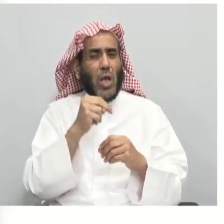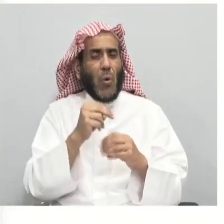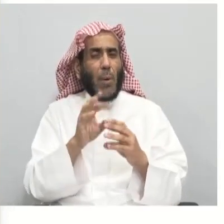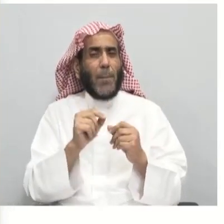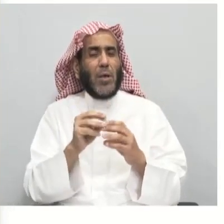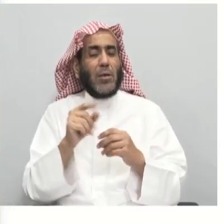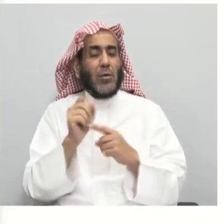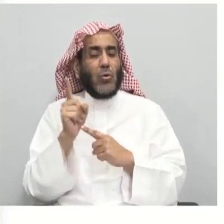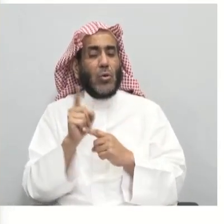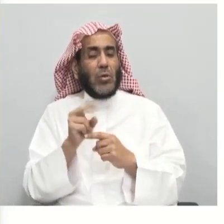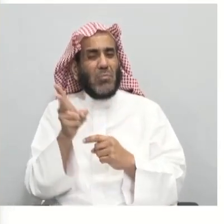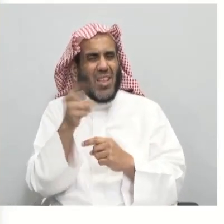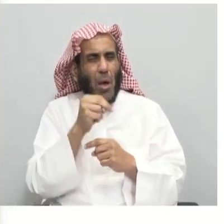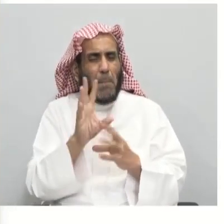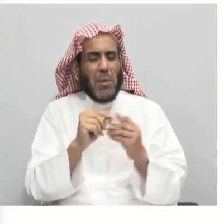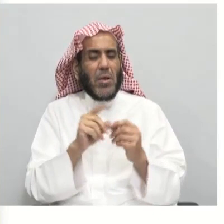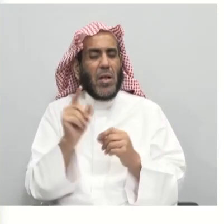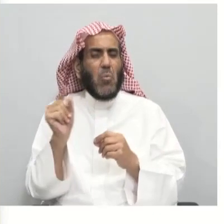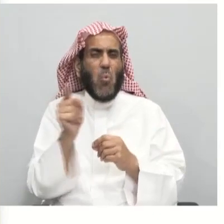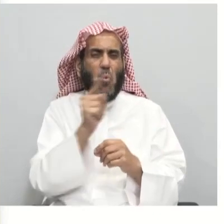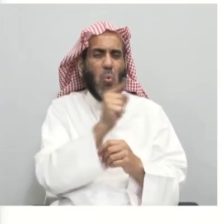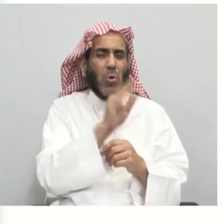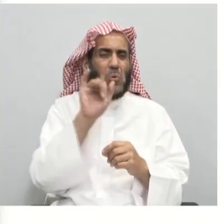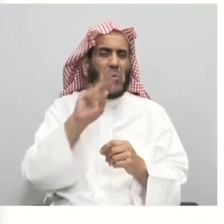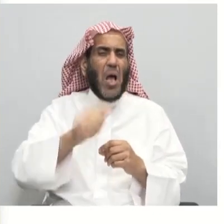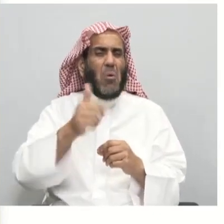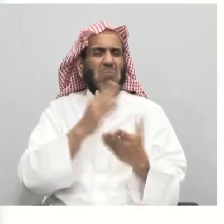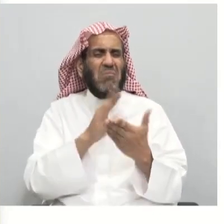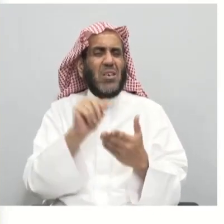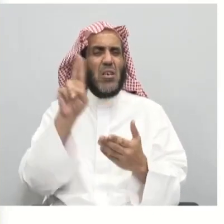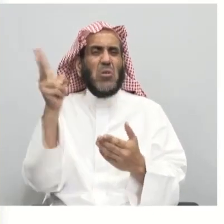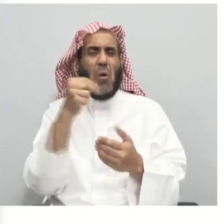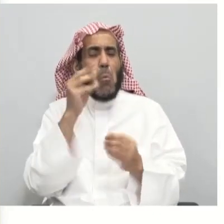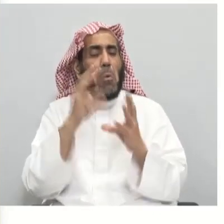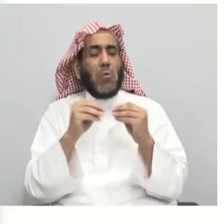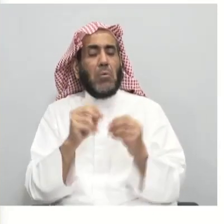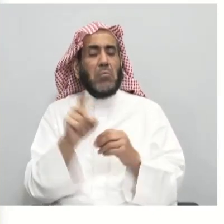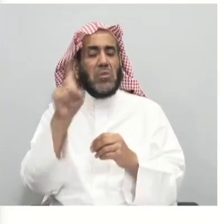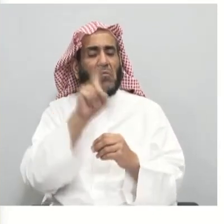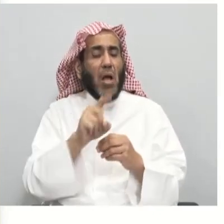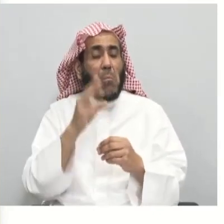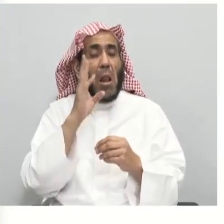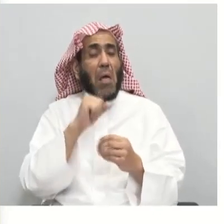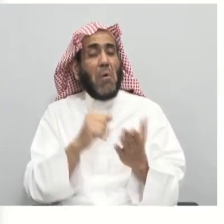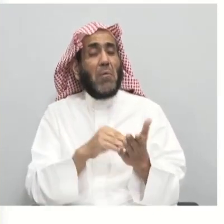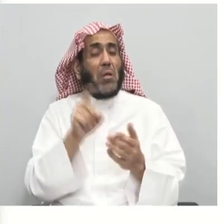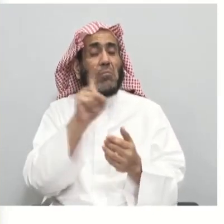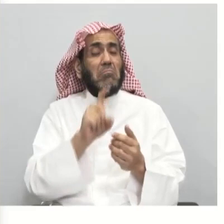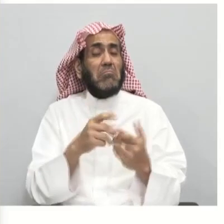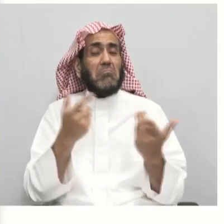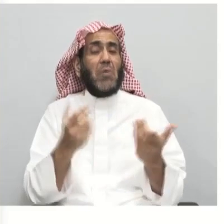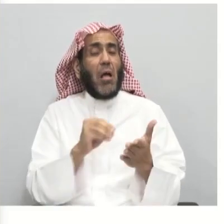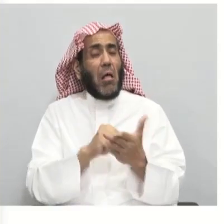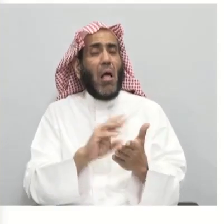من ان اكتب هذه الكلمه اضع علامه استفهام عندما لم افهم هذا السؤال او